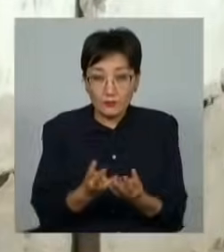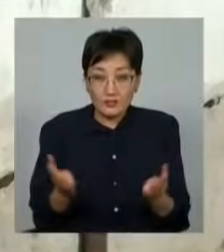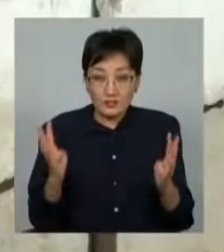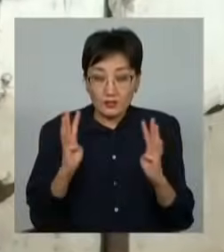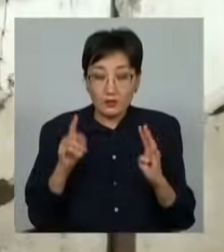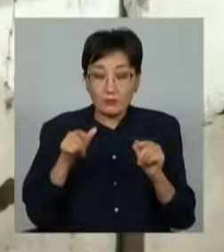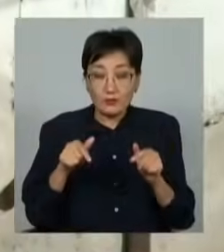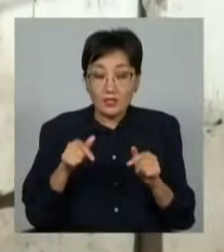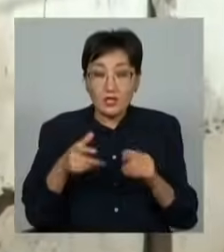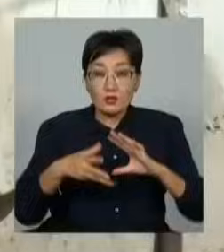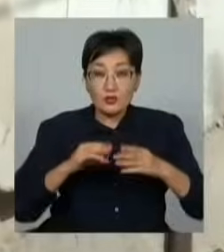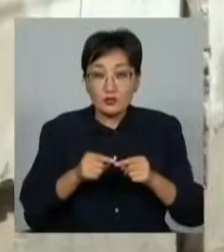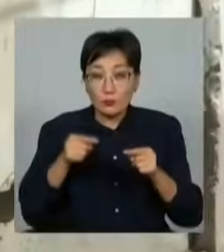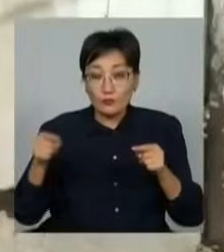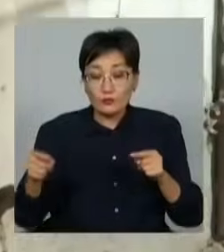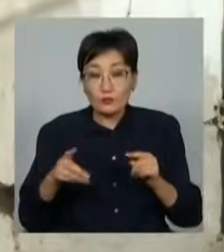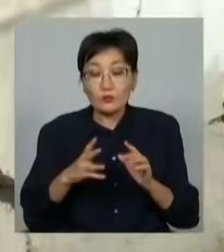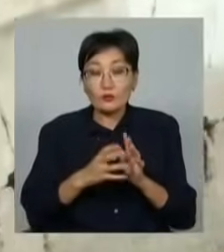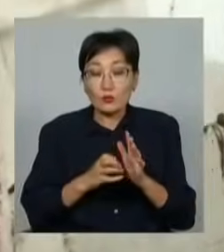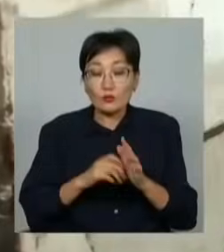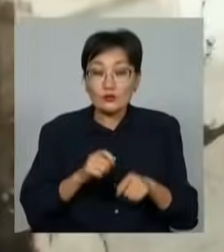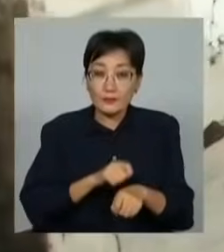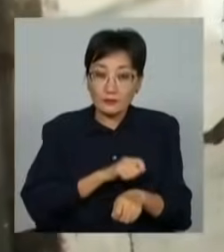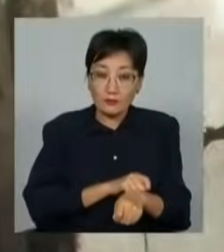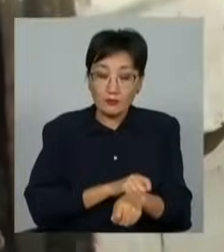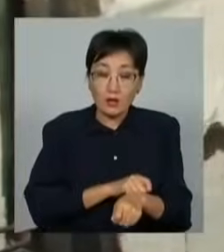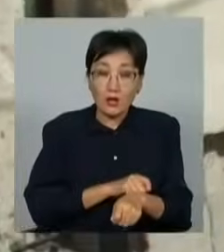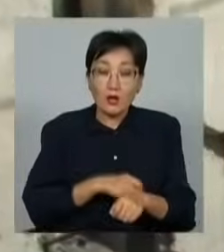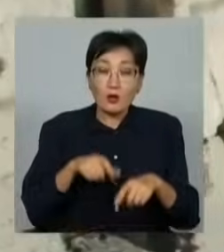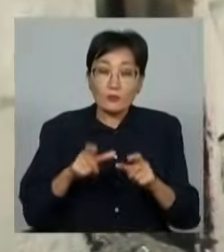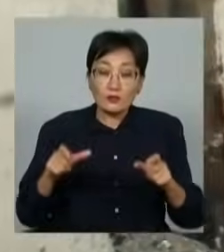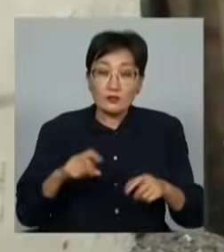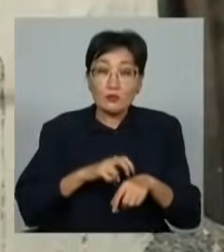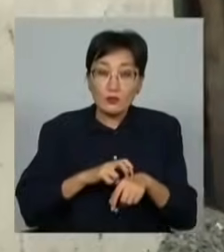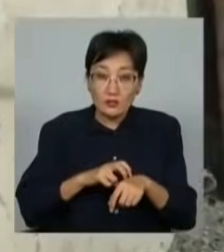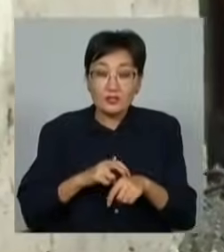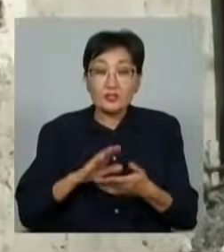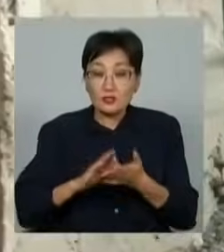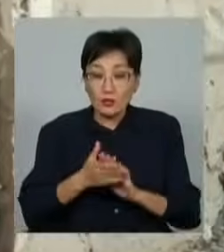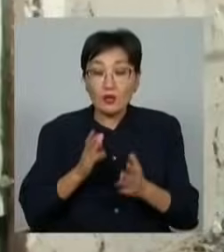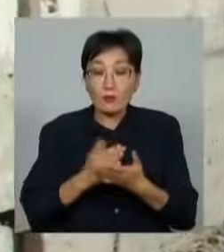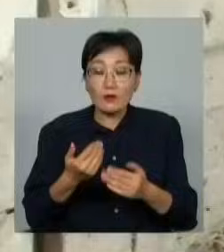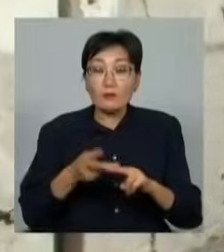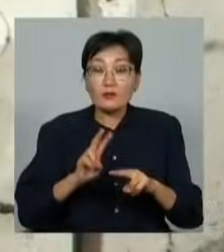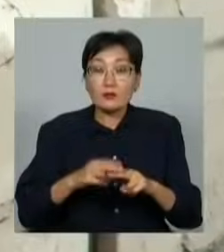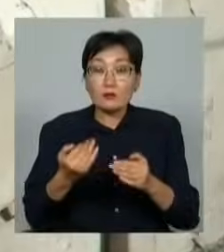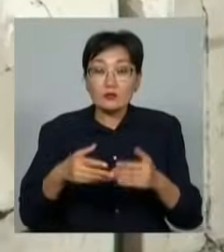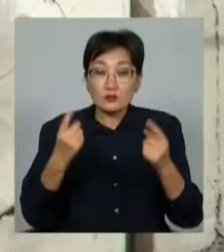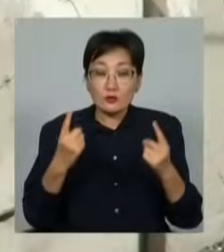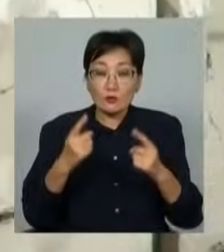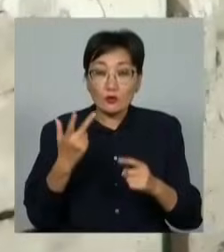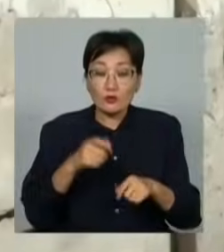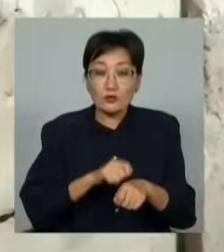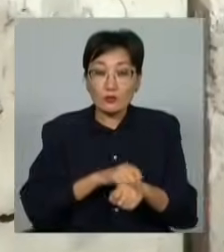мына қабырғалардың жалпы ұзындығы 900 метрді құрайды. Тұрғындардың қорқатындайы да бар, себебі мынасында үлкен 3